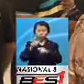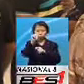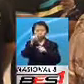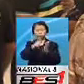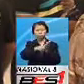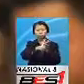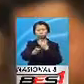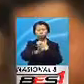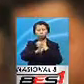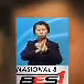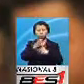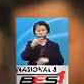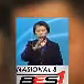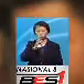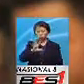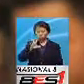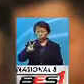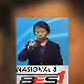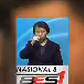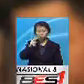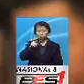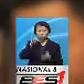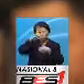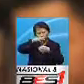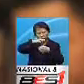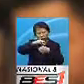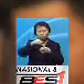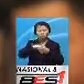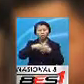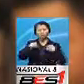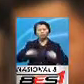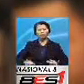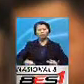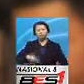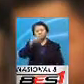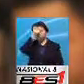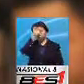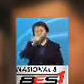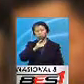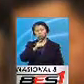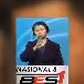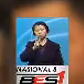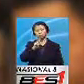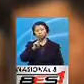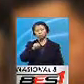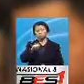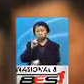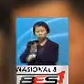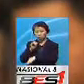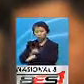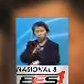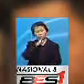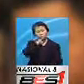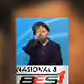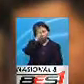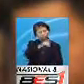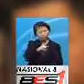berbahaya 1952 kerana masukkan dadah ke dalam Badan Datuk Wan Ahmad najmuddin turut menasihatkan Ibu Bapa